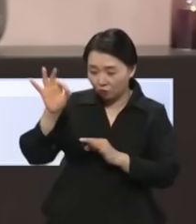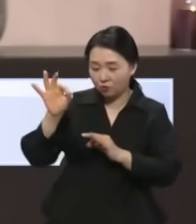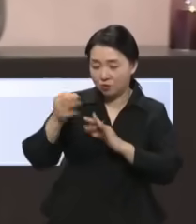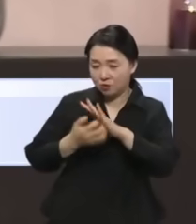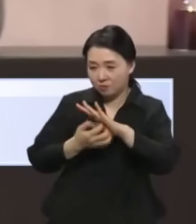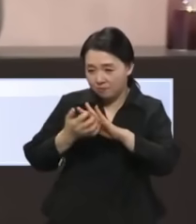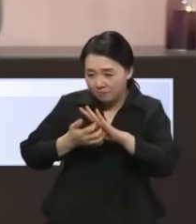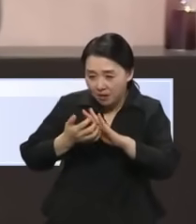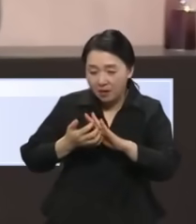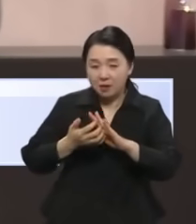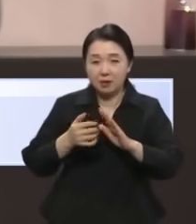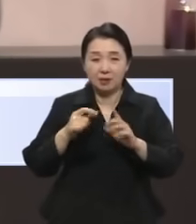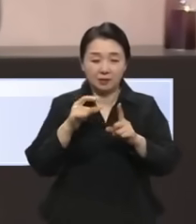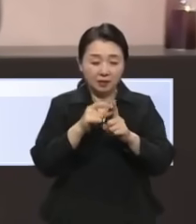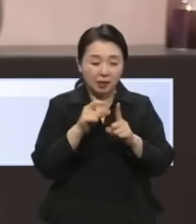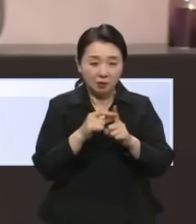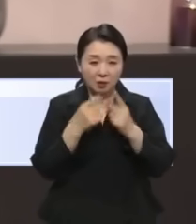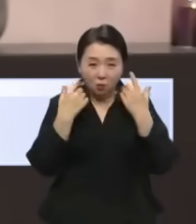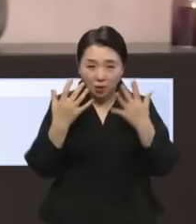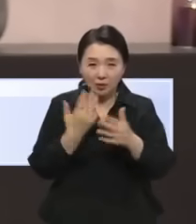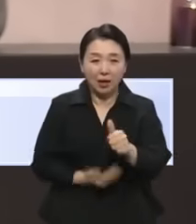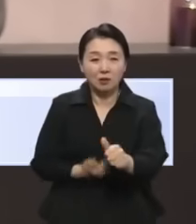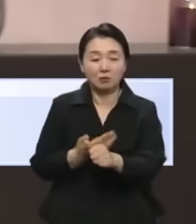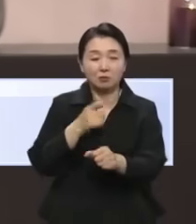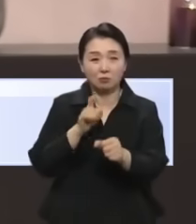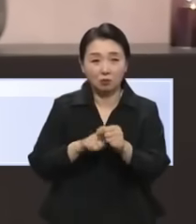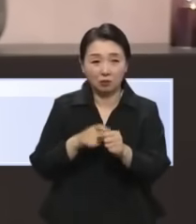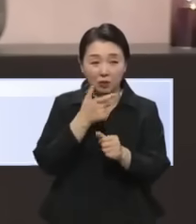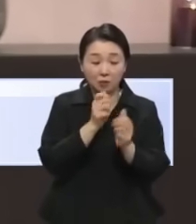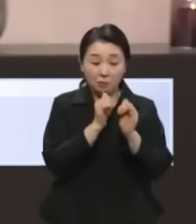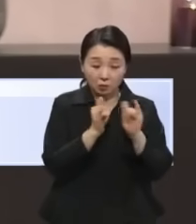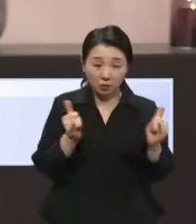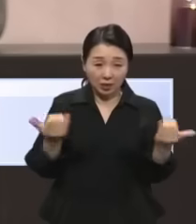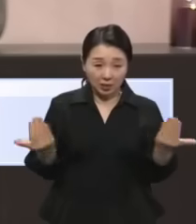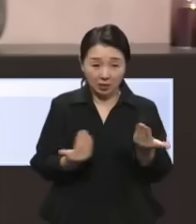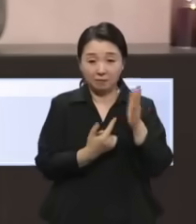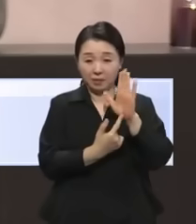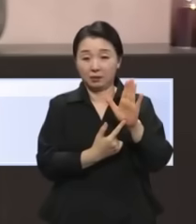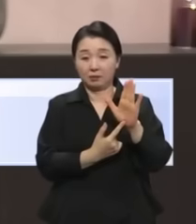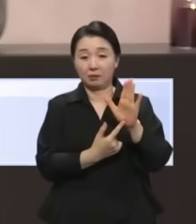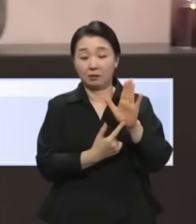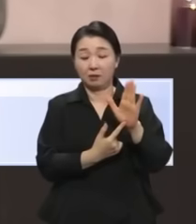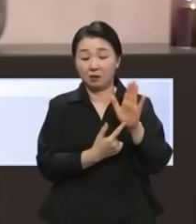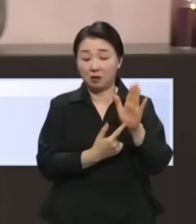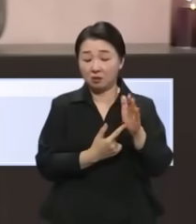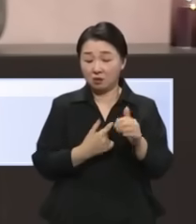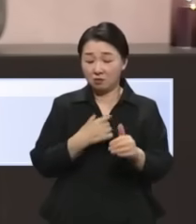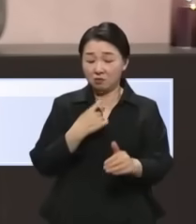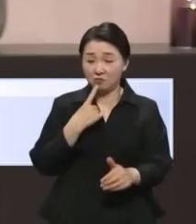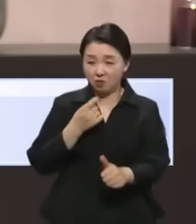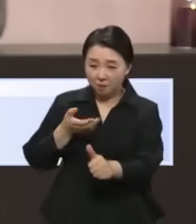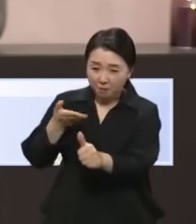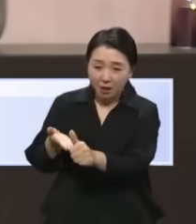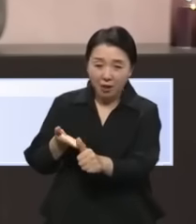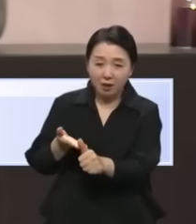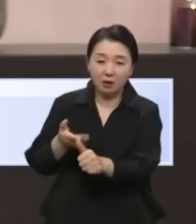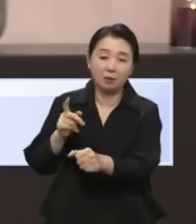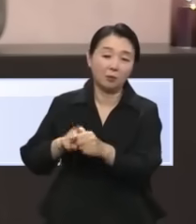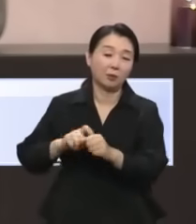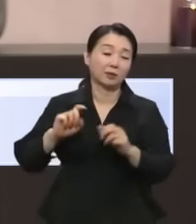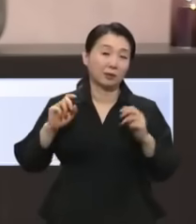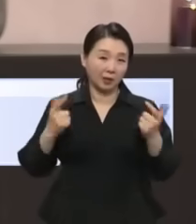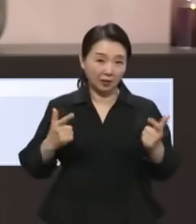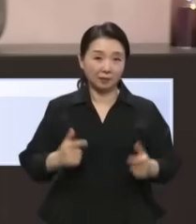용어를 좀 제대로 설명해 주기 위해서 내가 변호사라고 얘기 직업을 밝힌 것이지 어떤 뭐 위협이나 협박의 의도는 없었다 이런 취지로